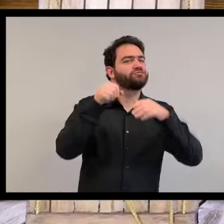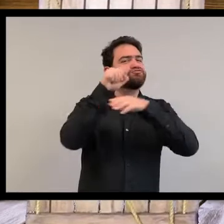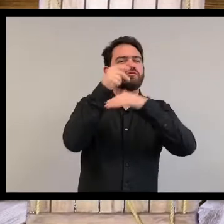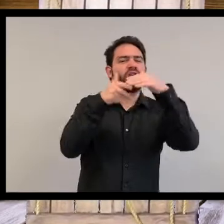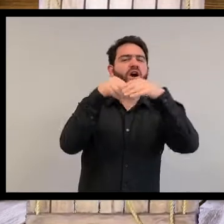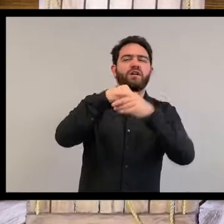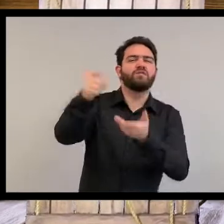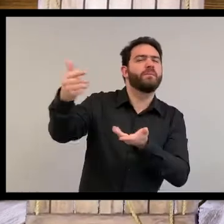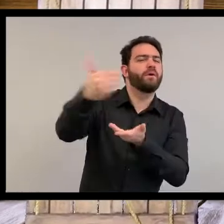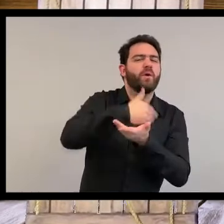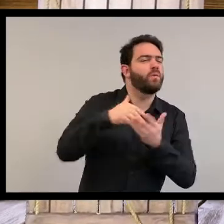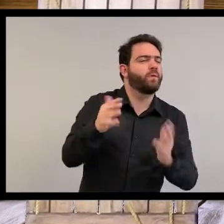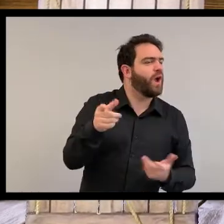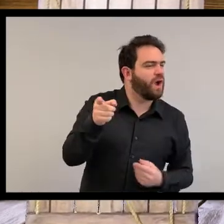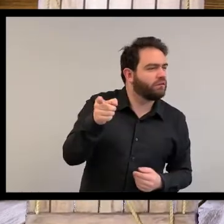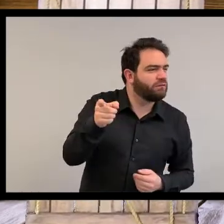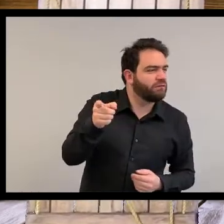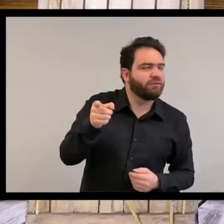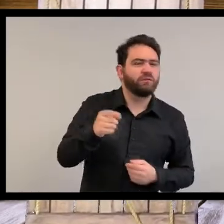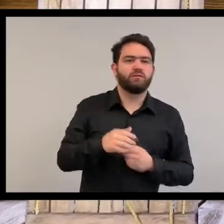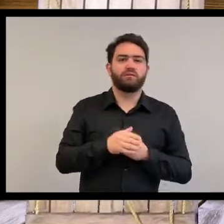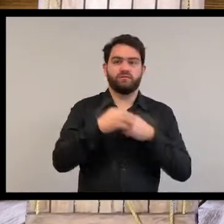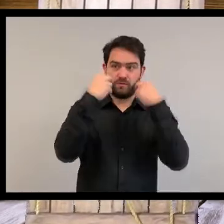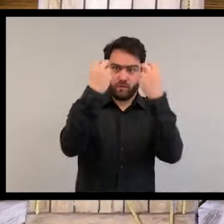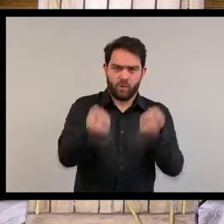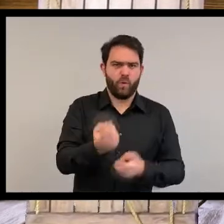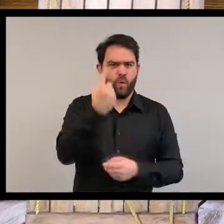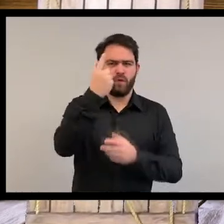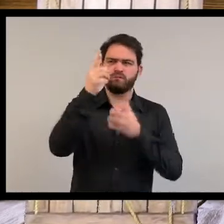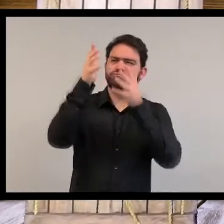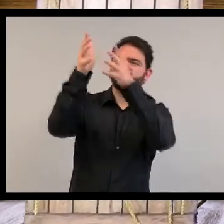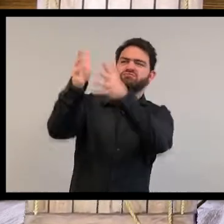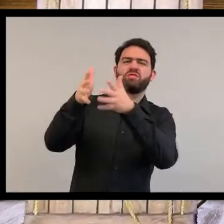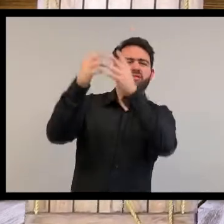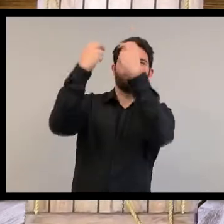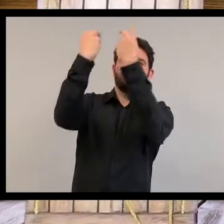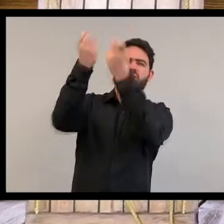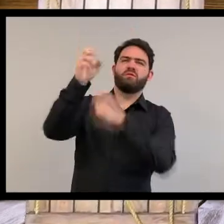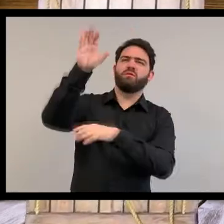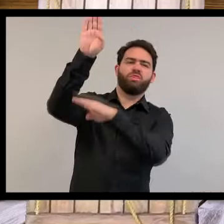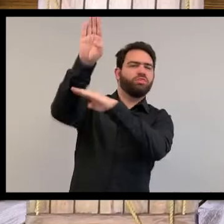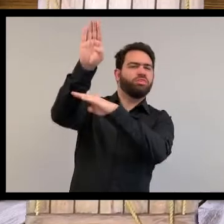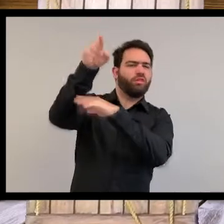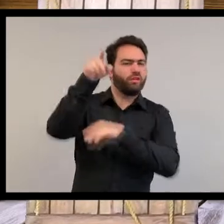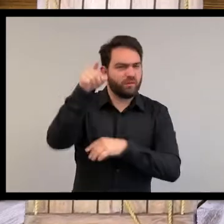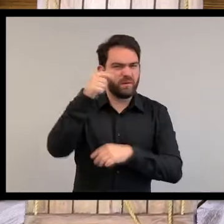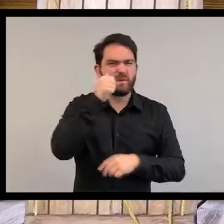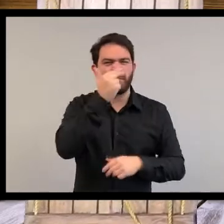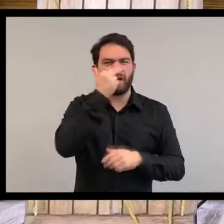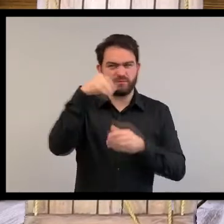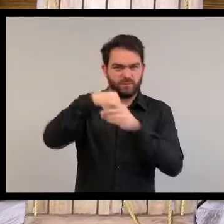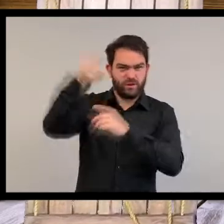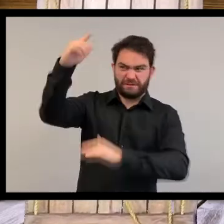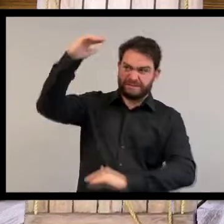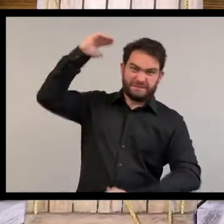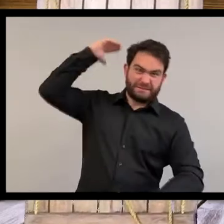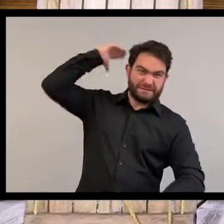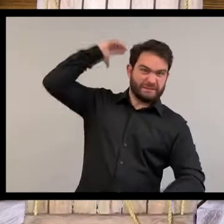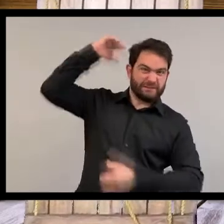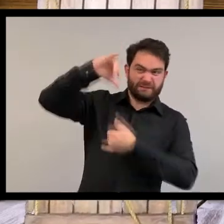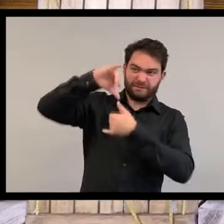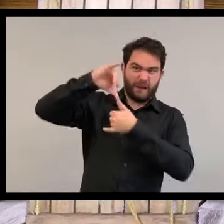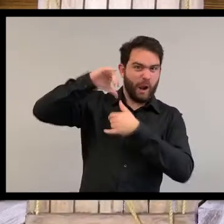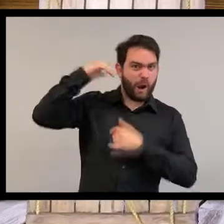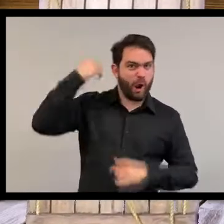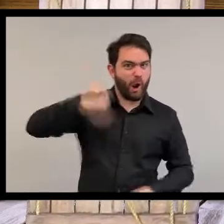Le Père Noël a tout apporté sauf une! » Un! » Une train sauvage! Ah oui! » Laquelle, dit... » Sur la